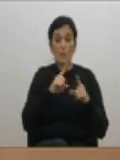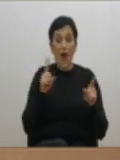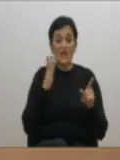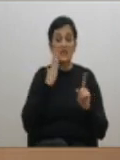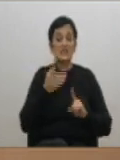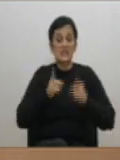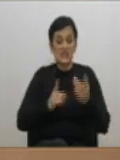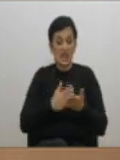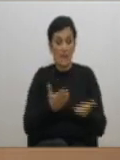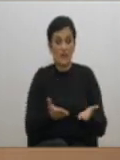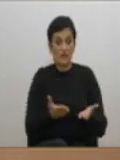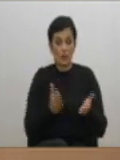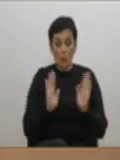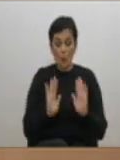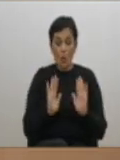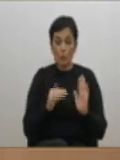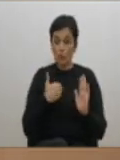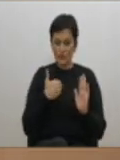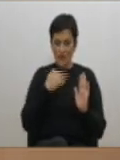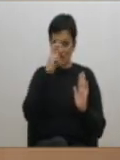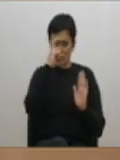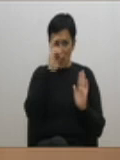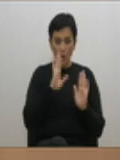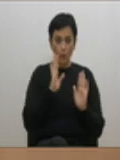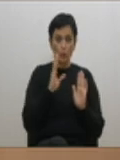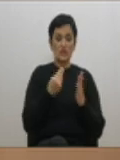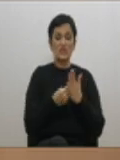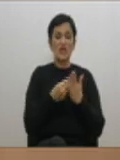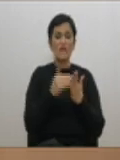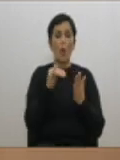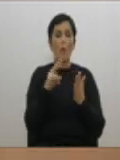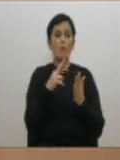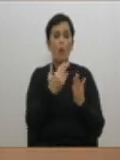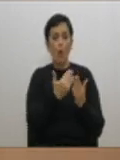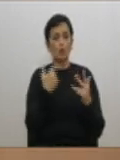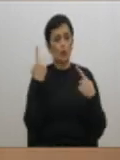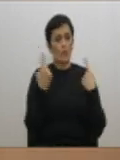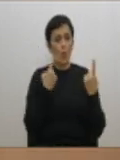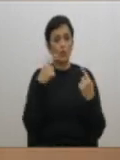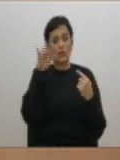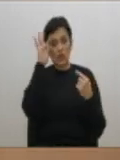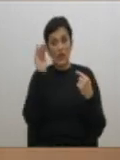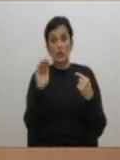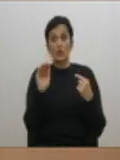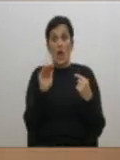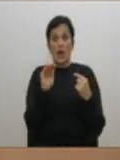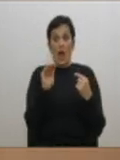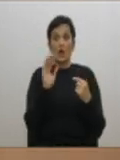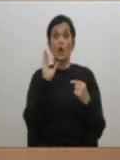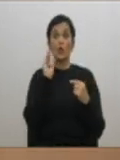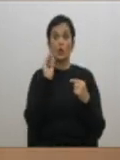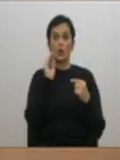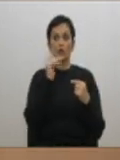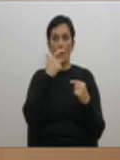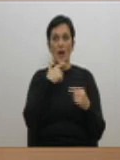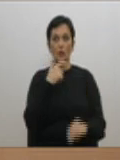თავარია, ეს არის არა მხოლოდ ჩვენი სახელმწიფოს, არამედ სავალუტო ფონდის მონაცემები. შეგახსენებთ იმ დროსაც, როდესაც